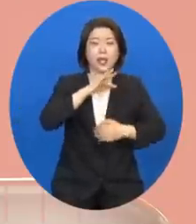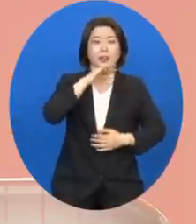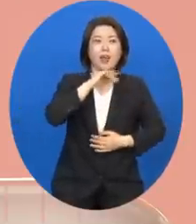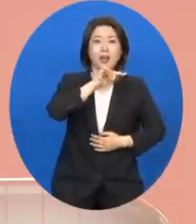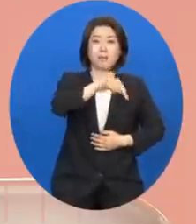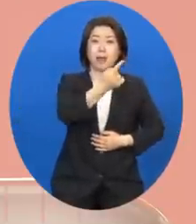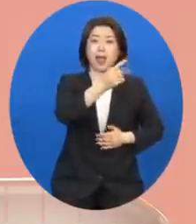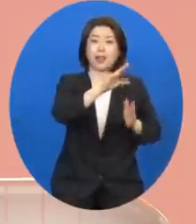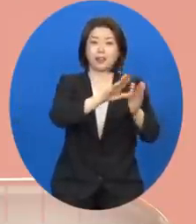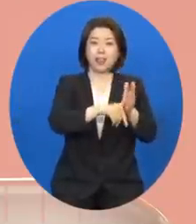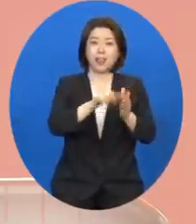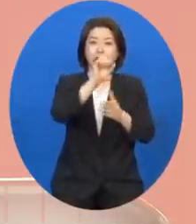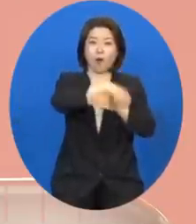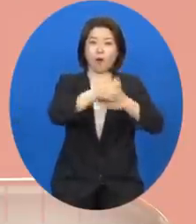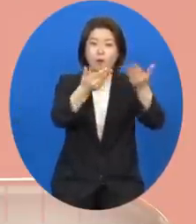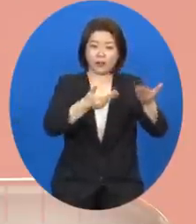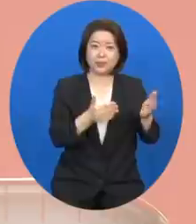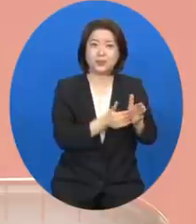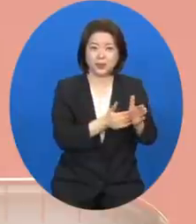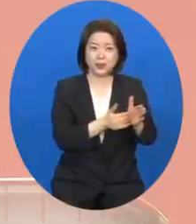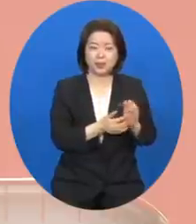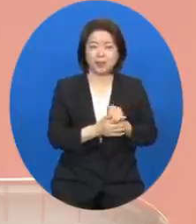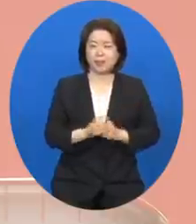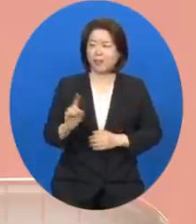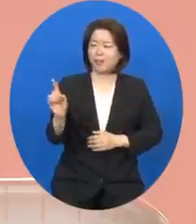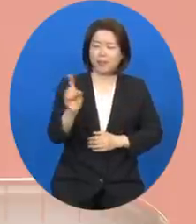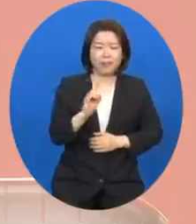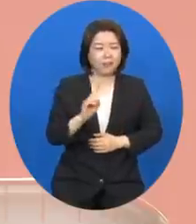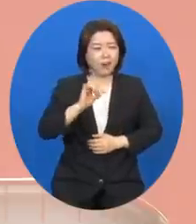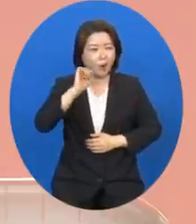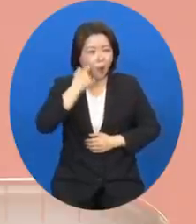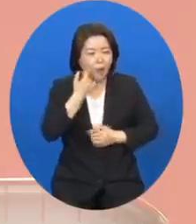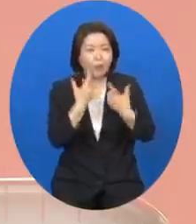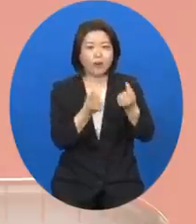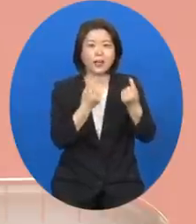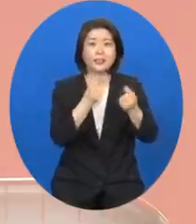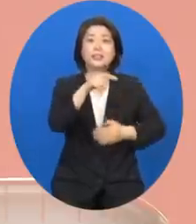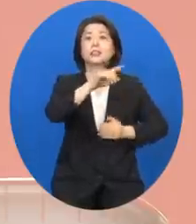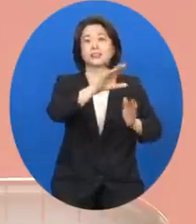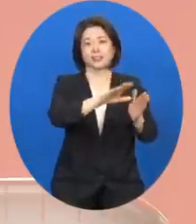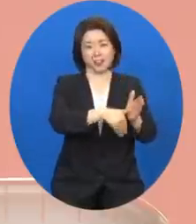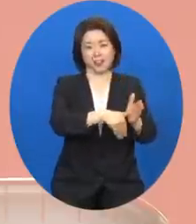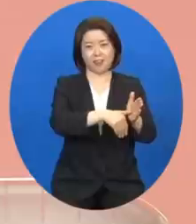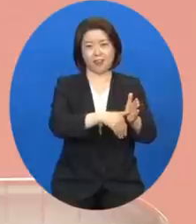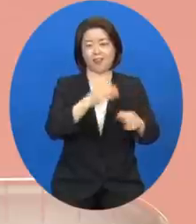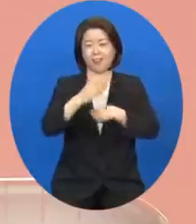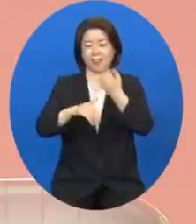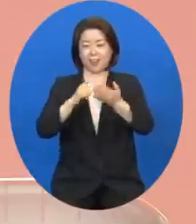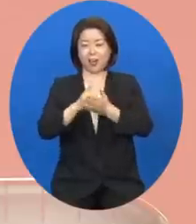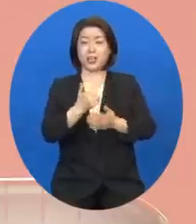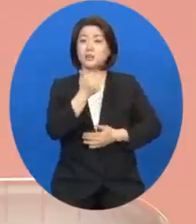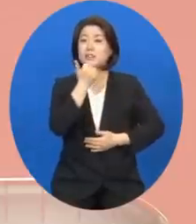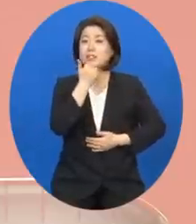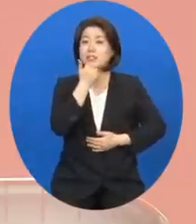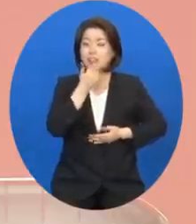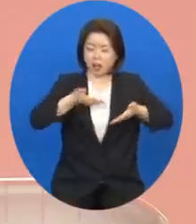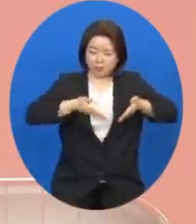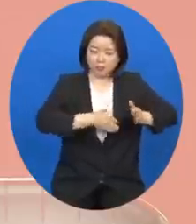100세에 허락받습니다. 도무지 불가능할 것 같다는 그때 하나님이 이삭을